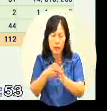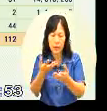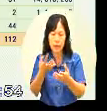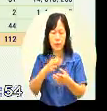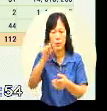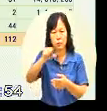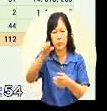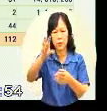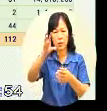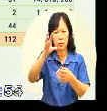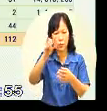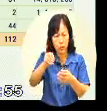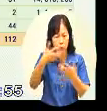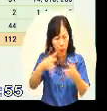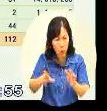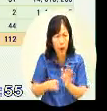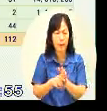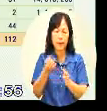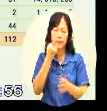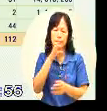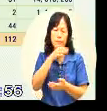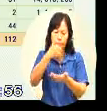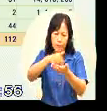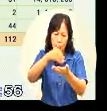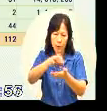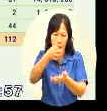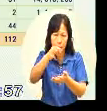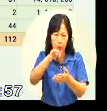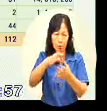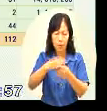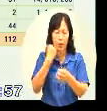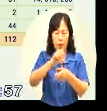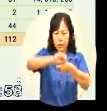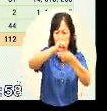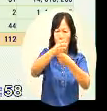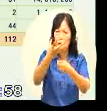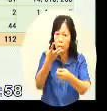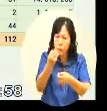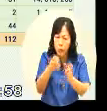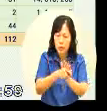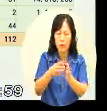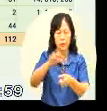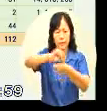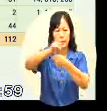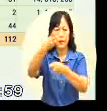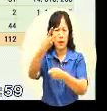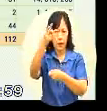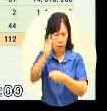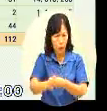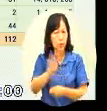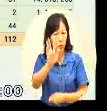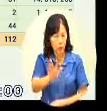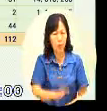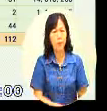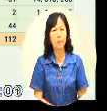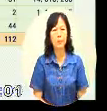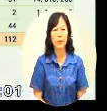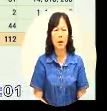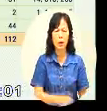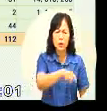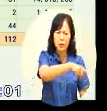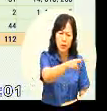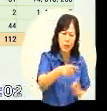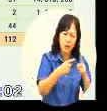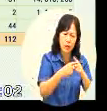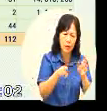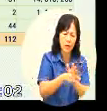5400万。但是呢，我们的预算数都比预决算都比他多多少？多2亿哦，多2亿哦。你的职员工其